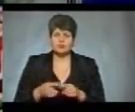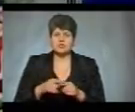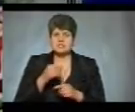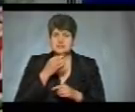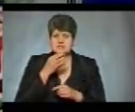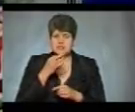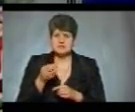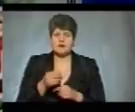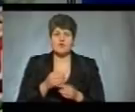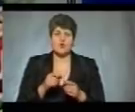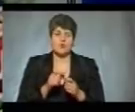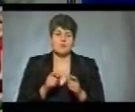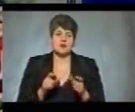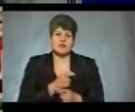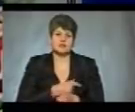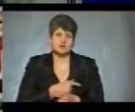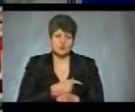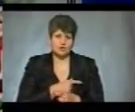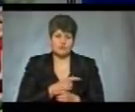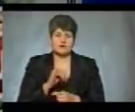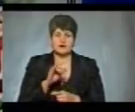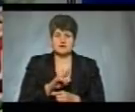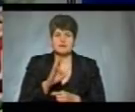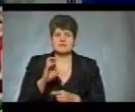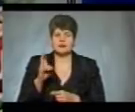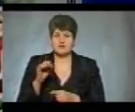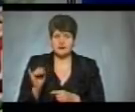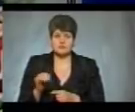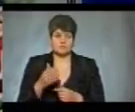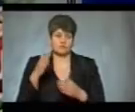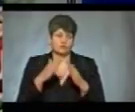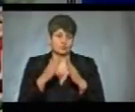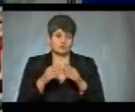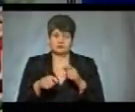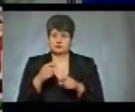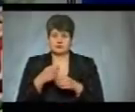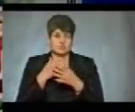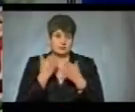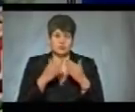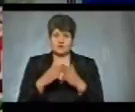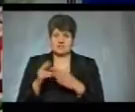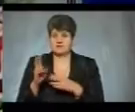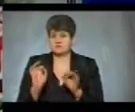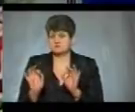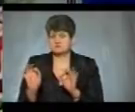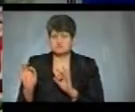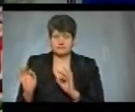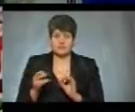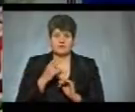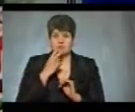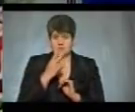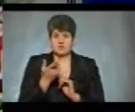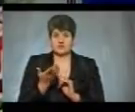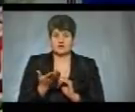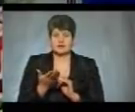повідомив оперативний черговий цього управління Ярослав Скалецький. Зовні будинок не ушкоджений, сусідні квартири теж. Ви бачите кадри